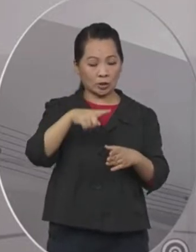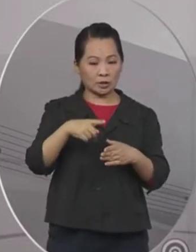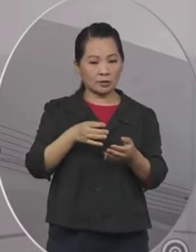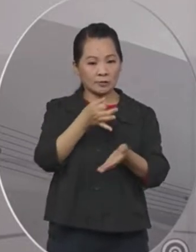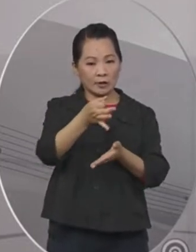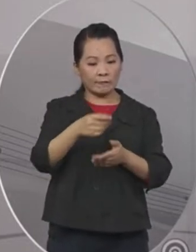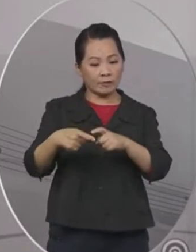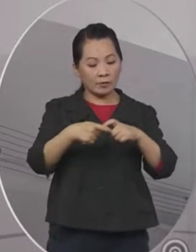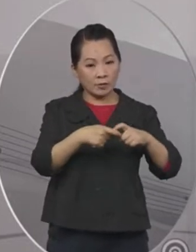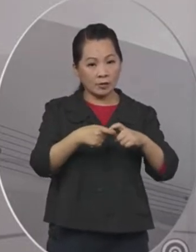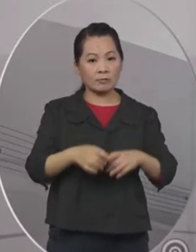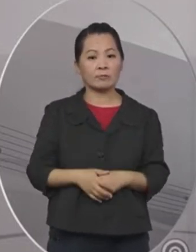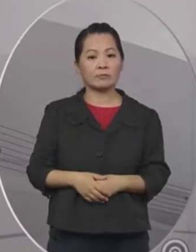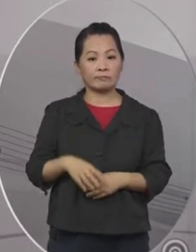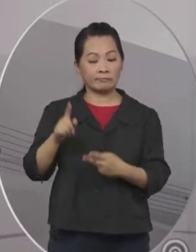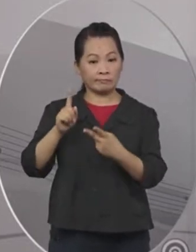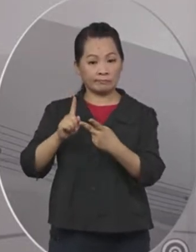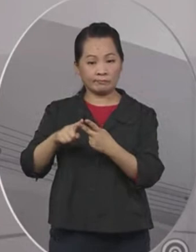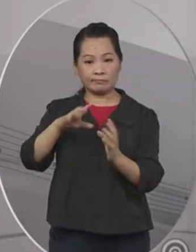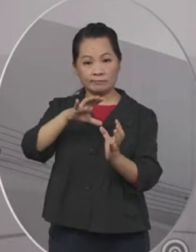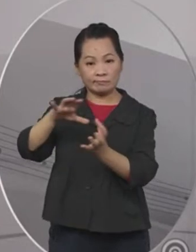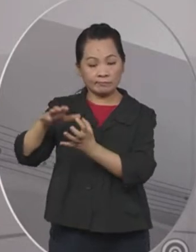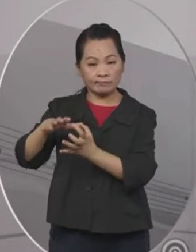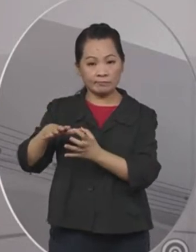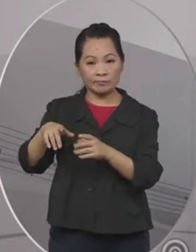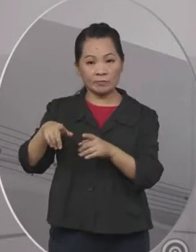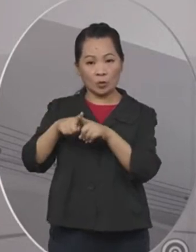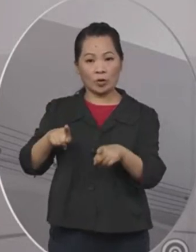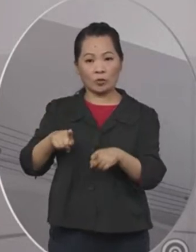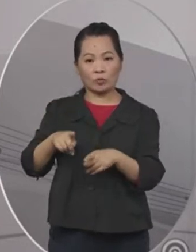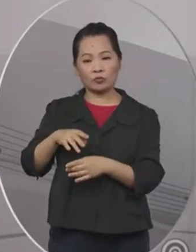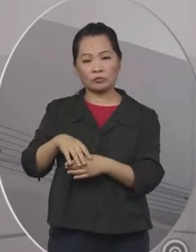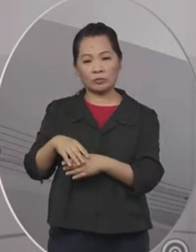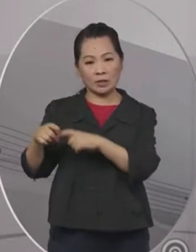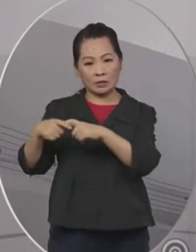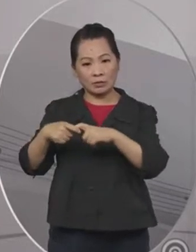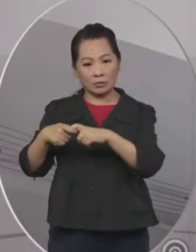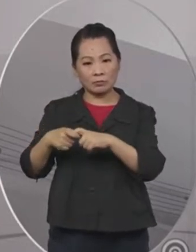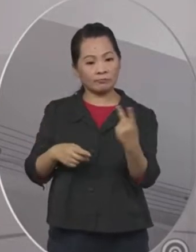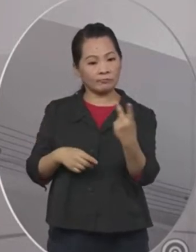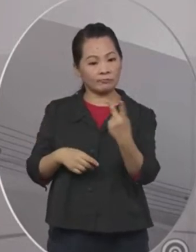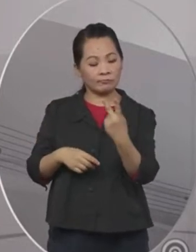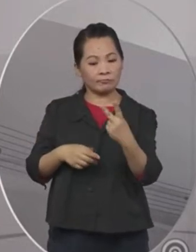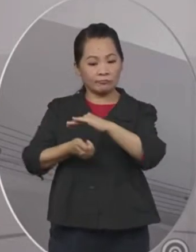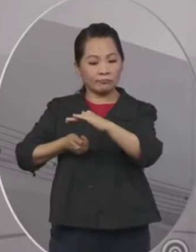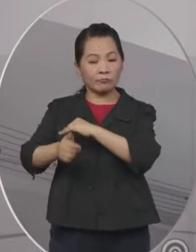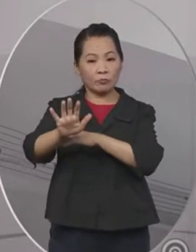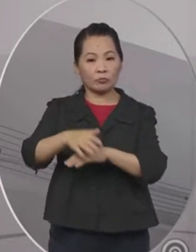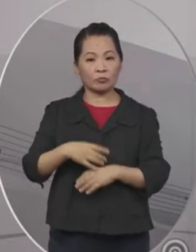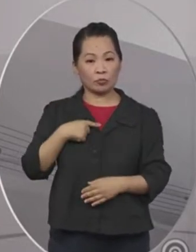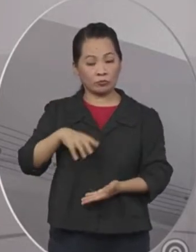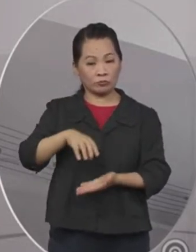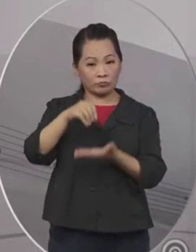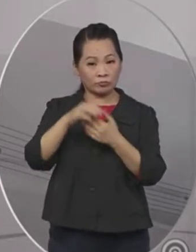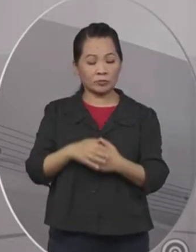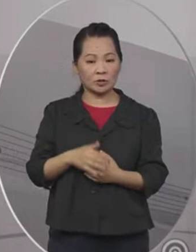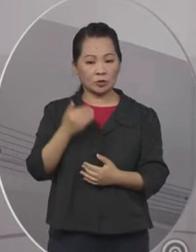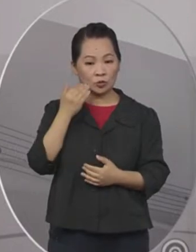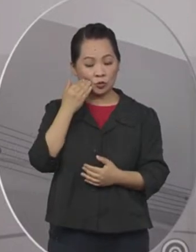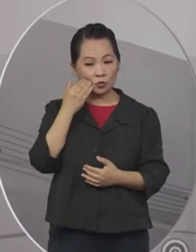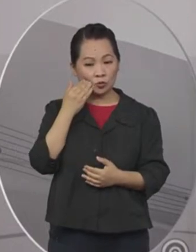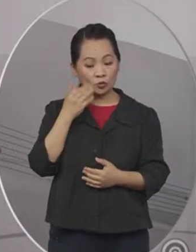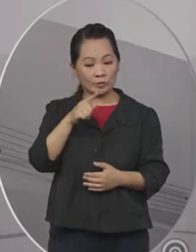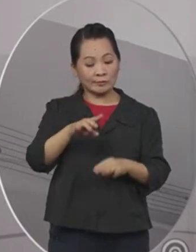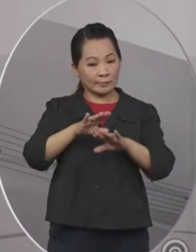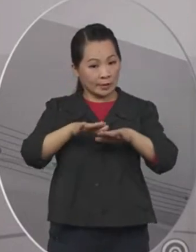盟 （INCO） 以及世界微卜联盟 （WVA）。我主张所有较安全的尼古丁烟